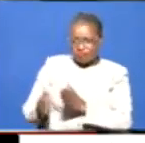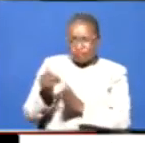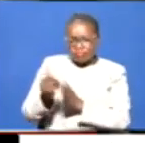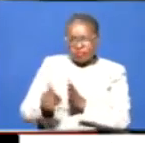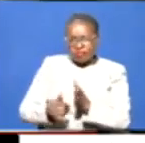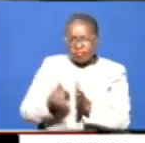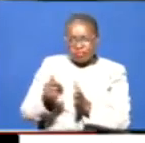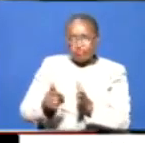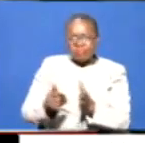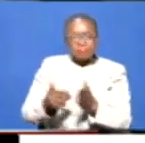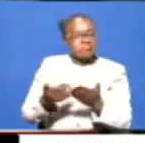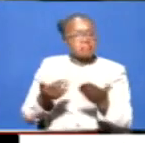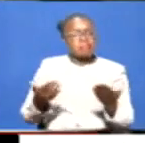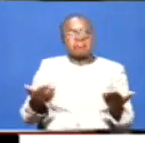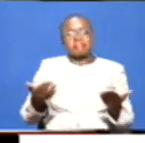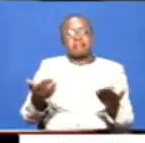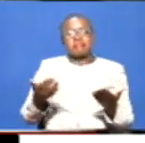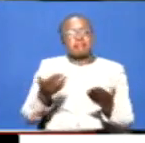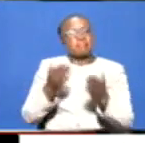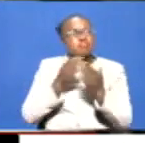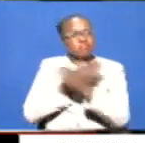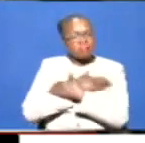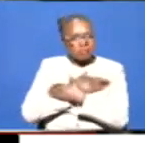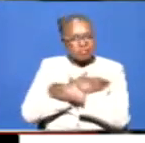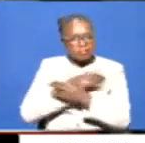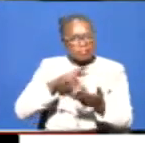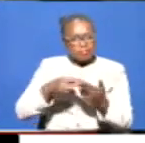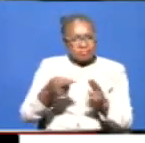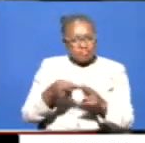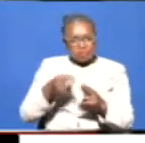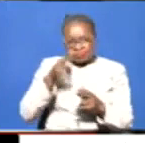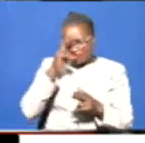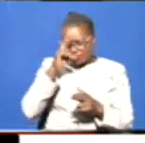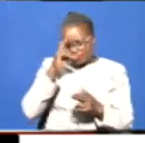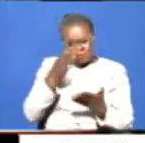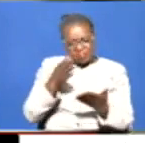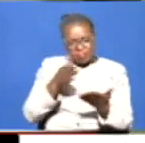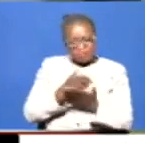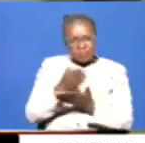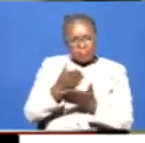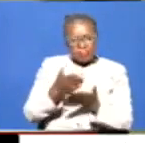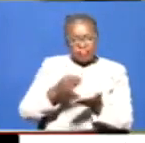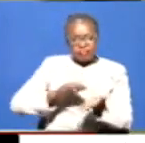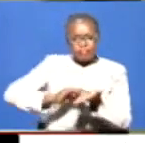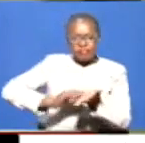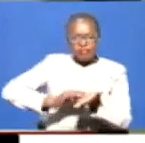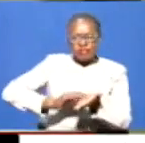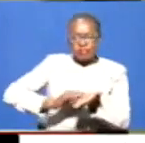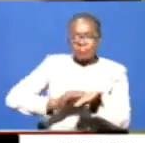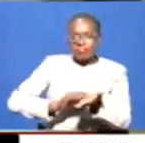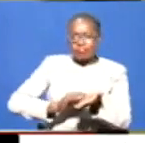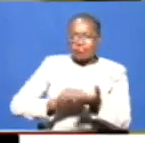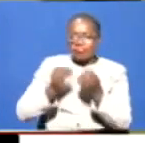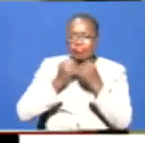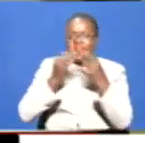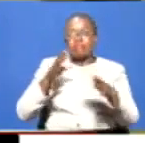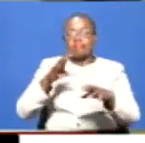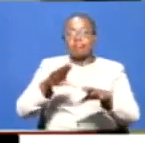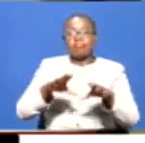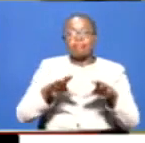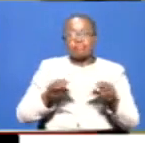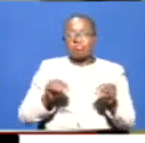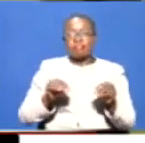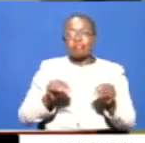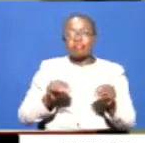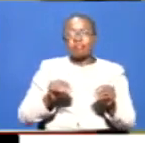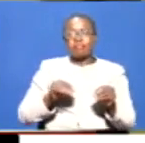hawakujua alipokuwa hadi polisi walipomtambua kupitia alama zake za vidole. We received an information that there was a dead